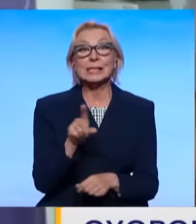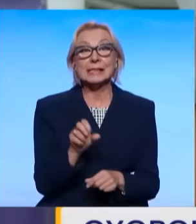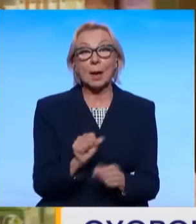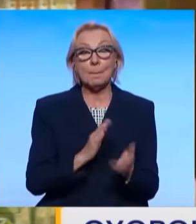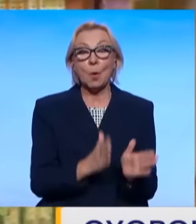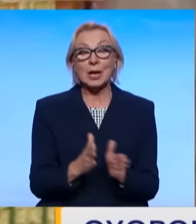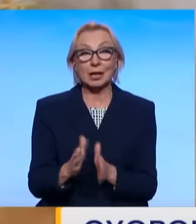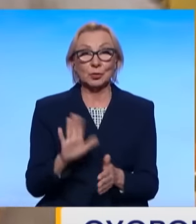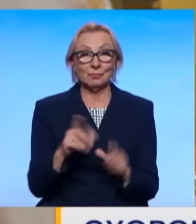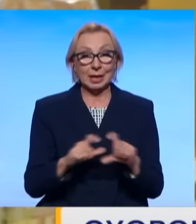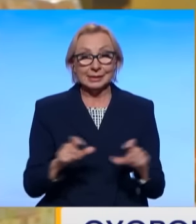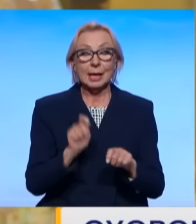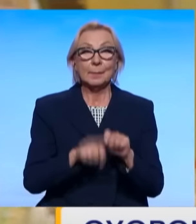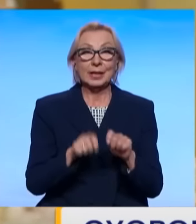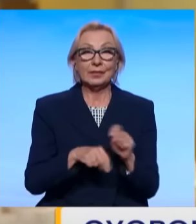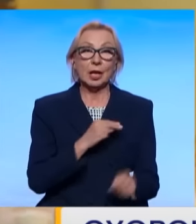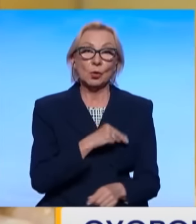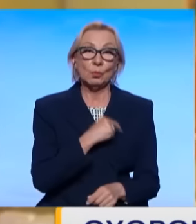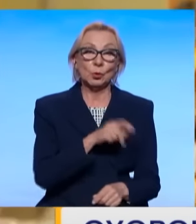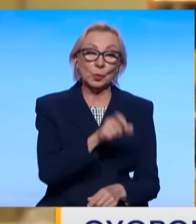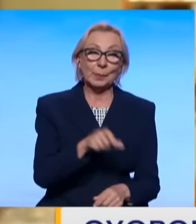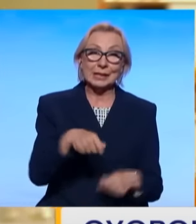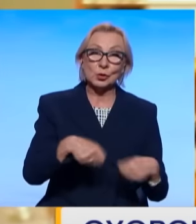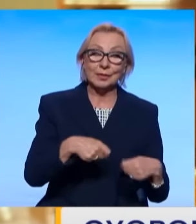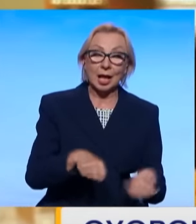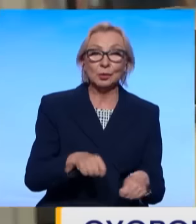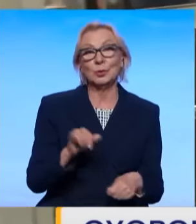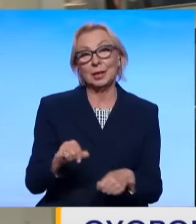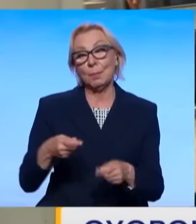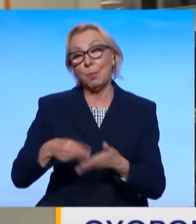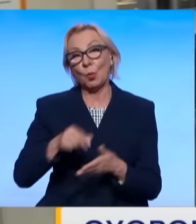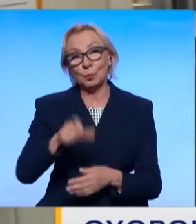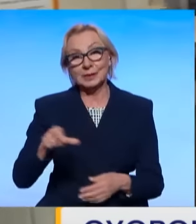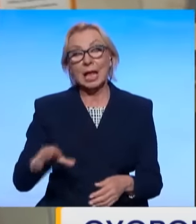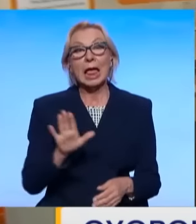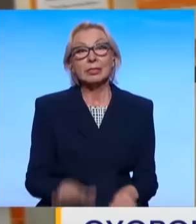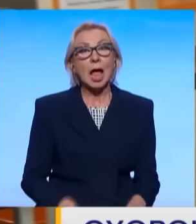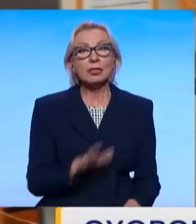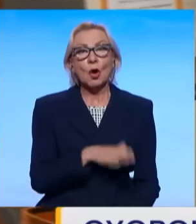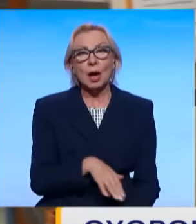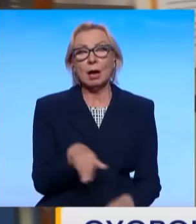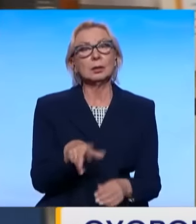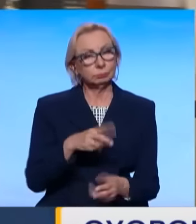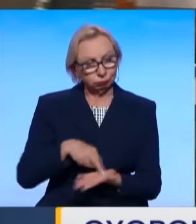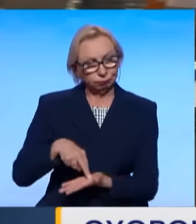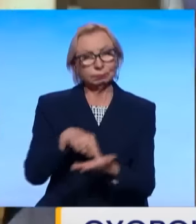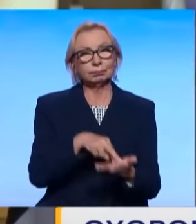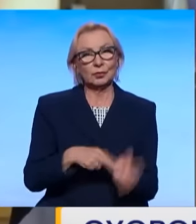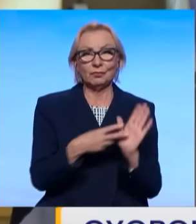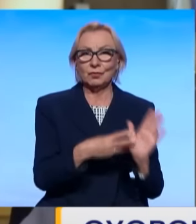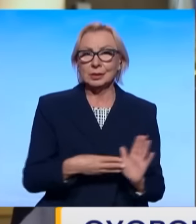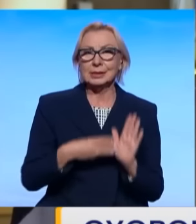магазині. Перевіряє роботу персоналу та пильнує за покупцями. На ногах проводить по 8-10 годин за